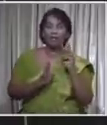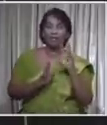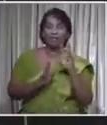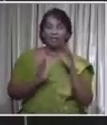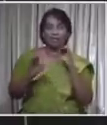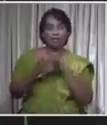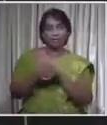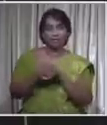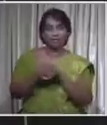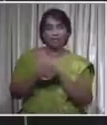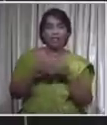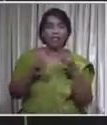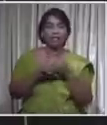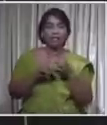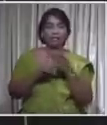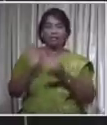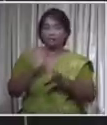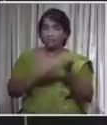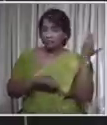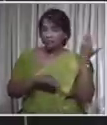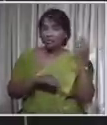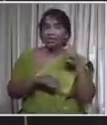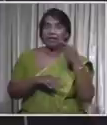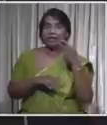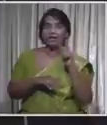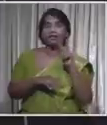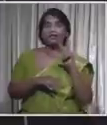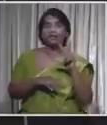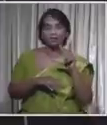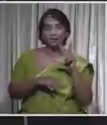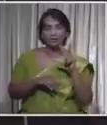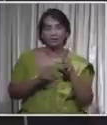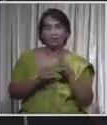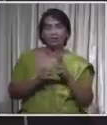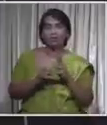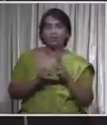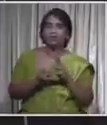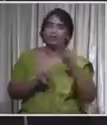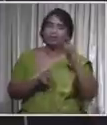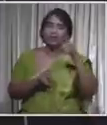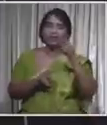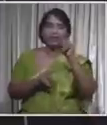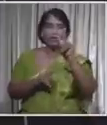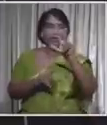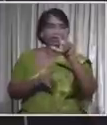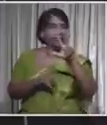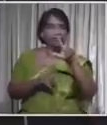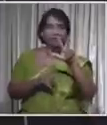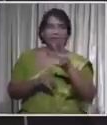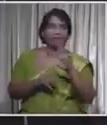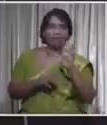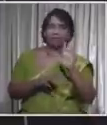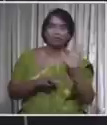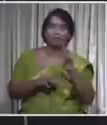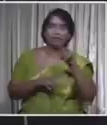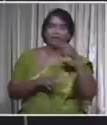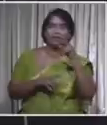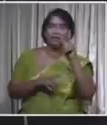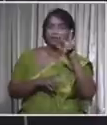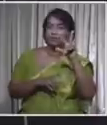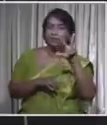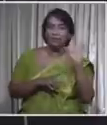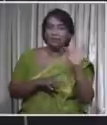ඉන්නවා ඩයසිරි ඩයසිරි කරලා ගියොත් 128ක් ඉන්නවා කියලා ඔය 128ට වැඩිය ඔය 128ට